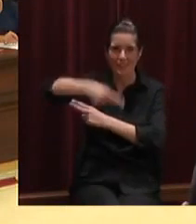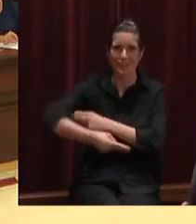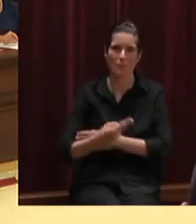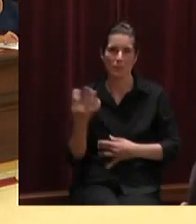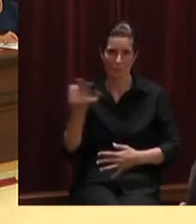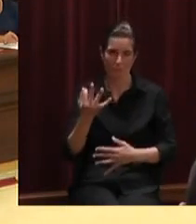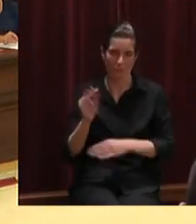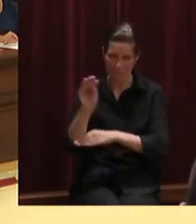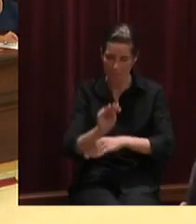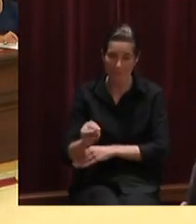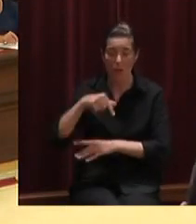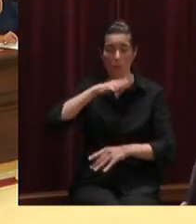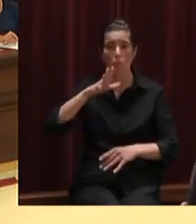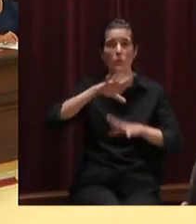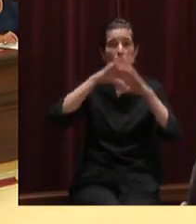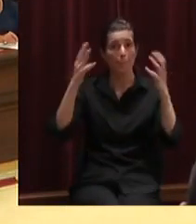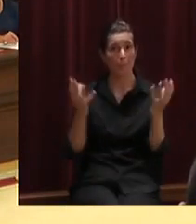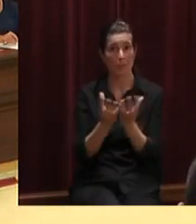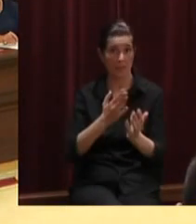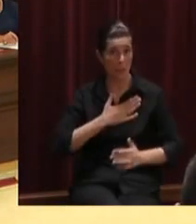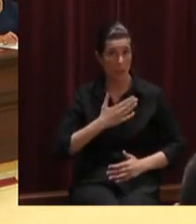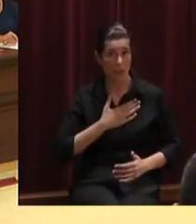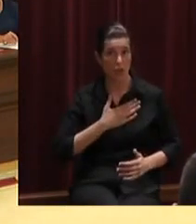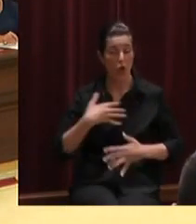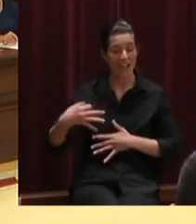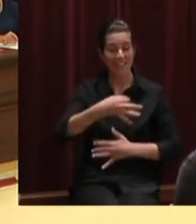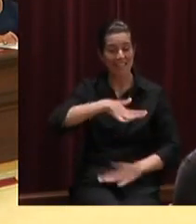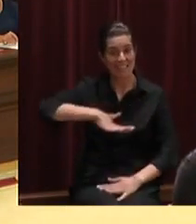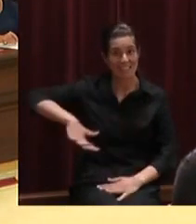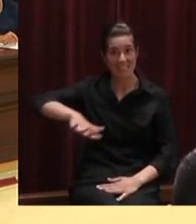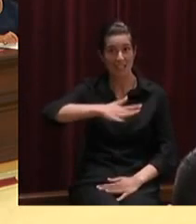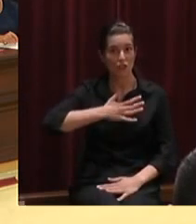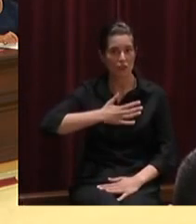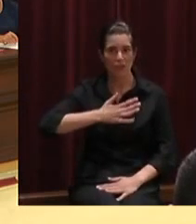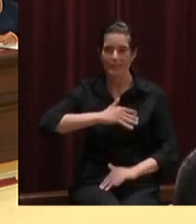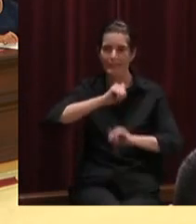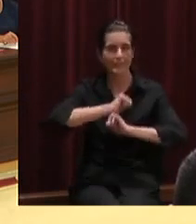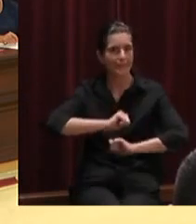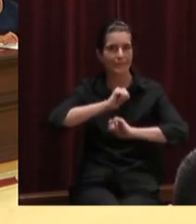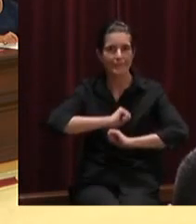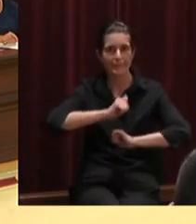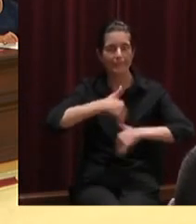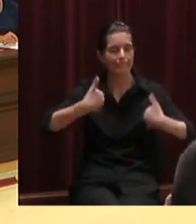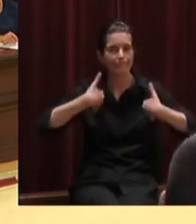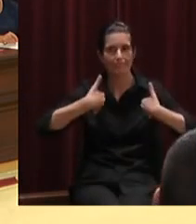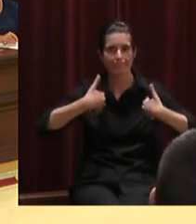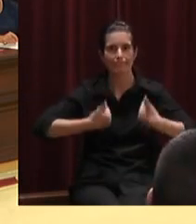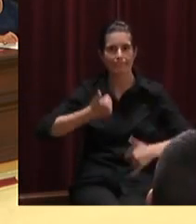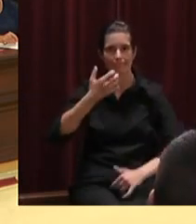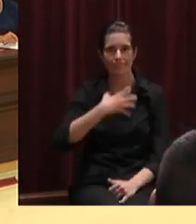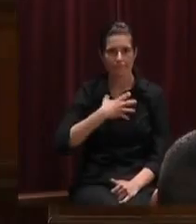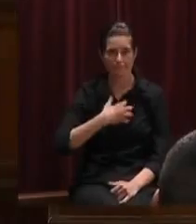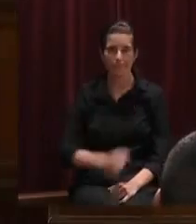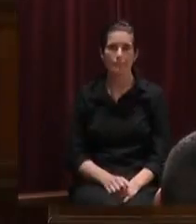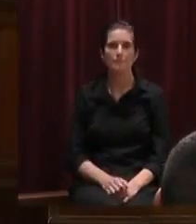mai. El nostre planeta, les nostres illes, no poden esperar més. M'agradaria explicar com pretenem